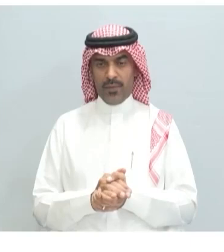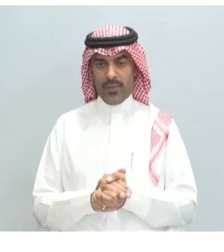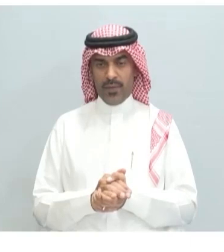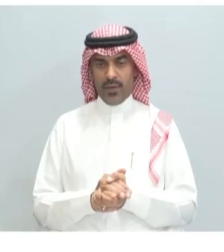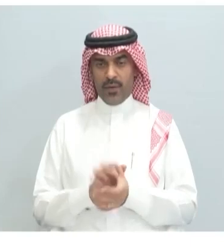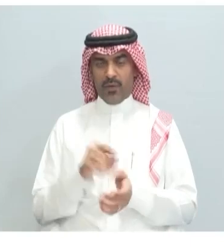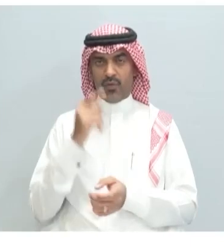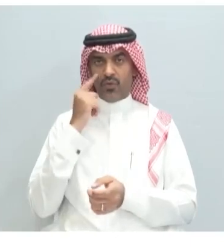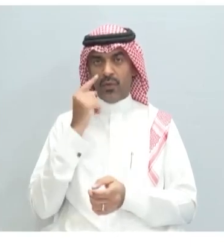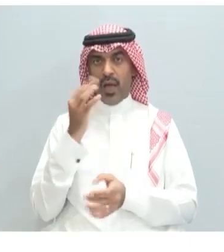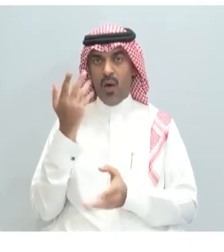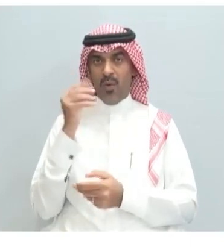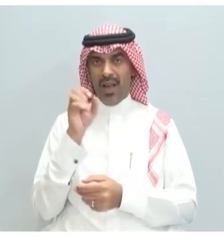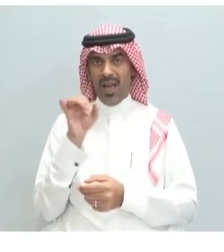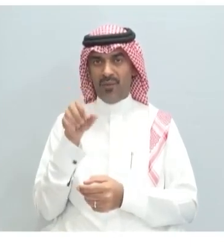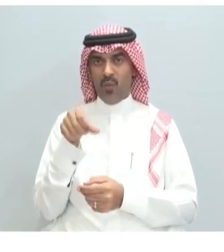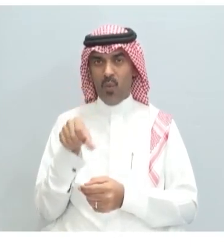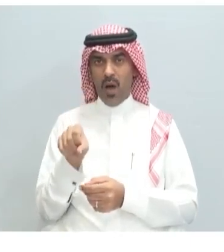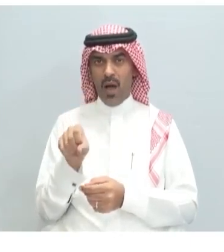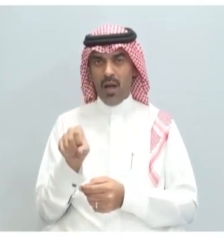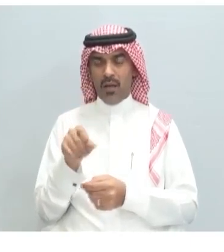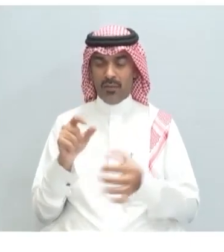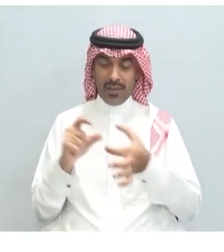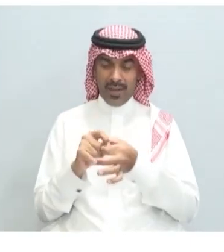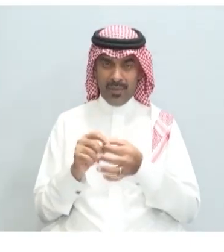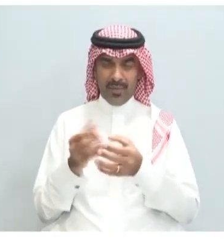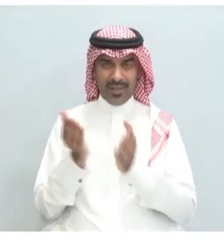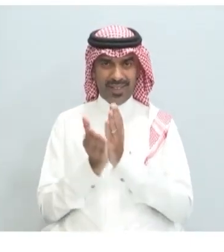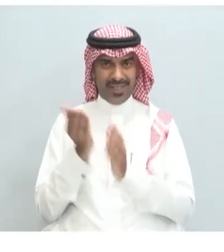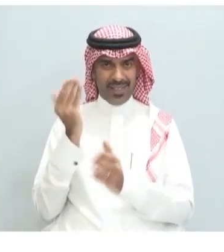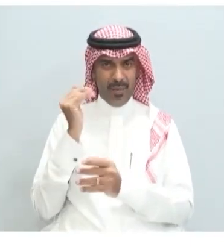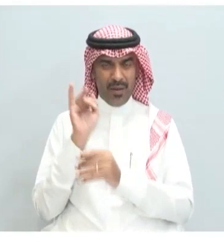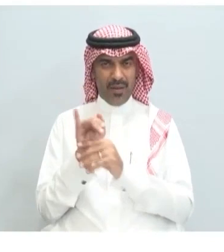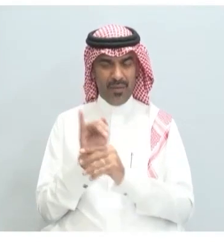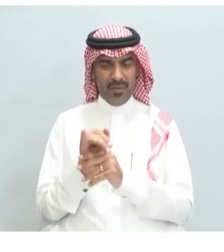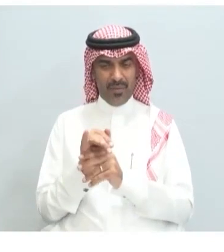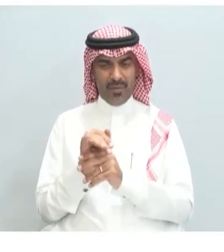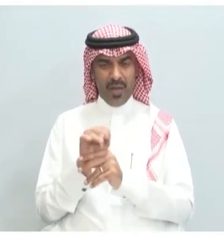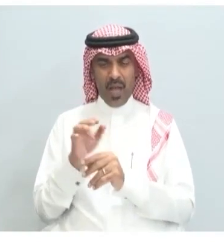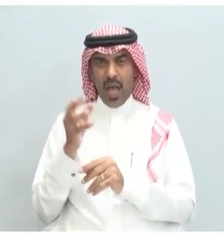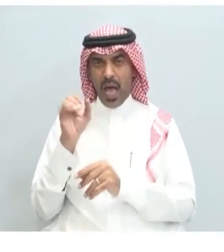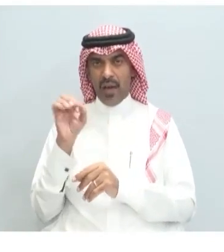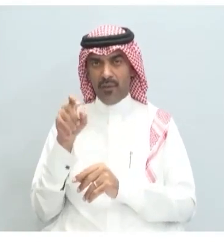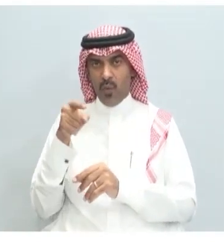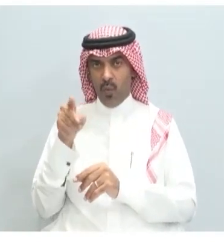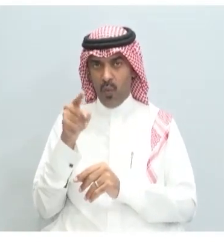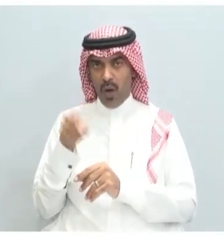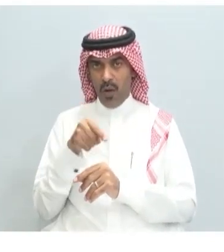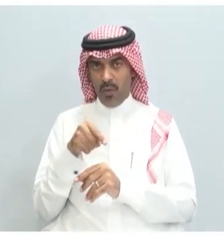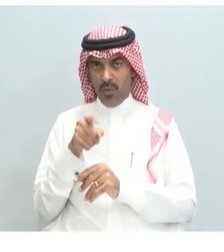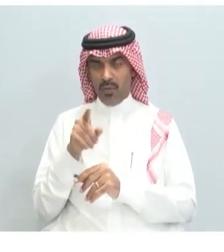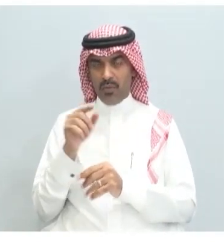حرف الواو في الربط حرف الواو تذكرون في الدرس السابق ذكرنا ان حرف الواو مرتبط